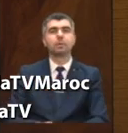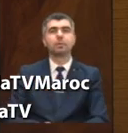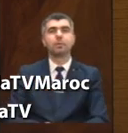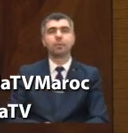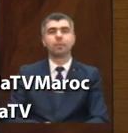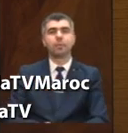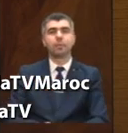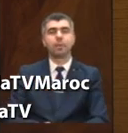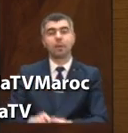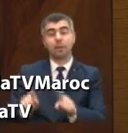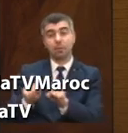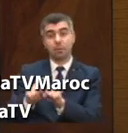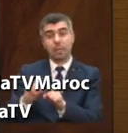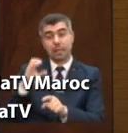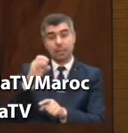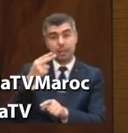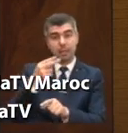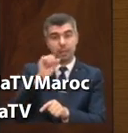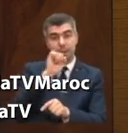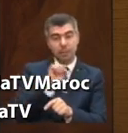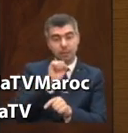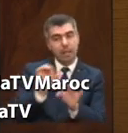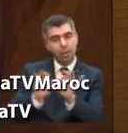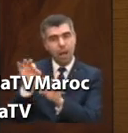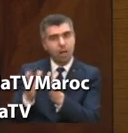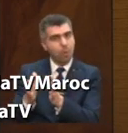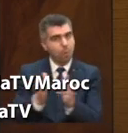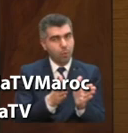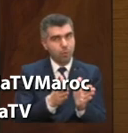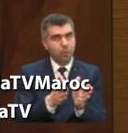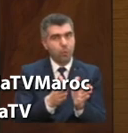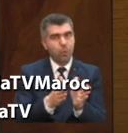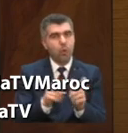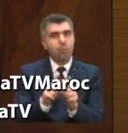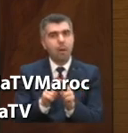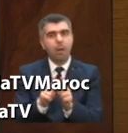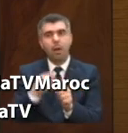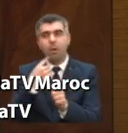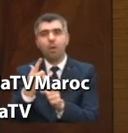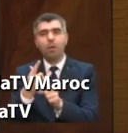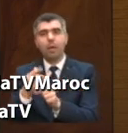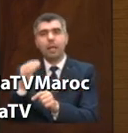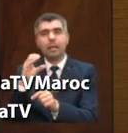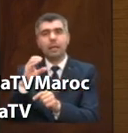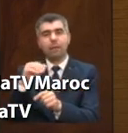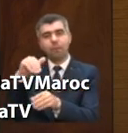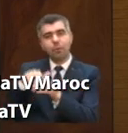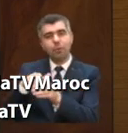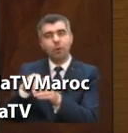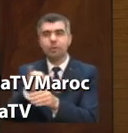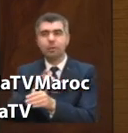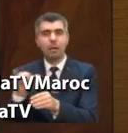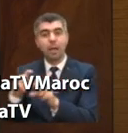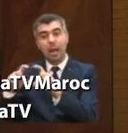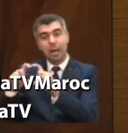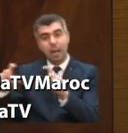الناس اللي ممكن تصوروا هما لا سينسيس، كاينين الاجراءات ديالهم، وكاينين الناس براد لا سينسيس. علاش تقسموا الراميد وبراد